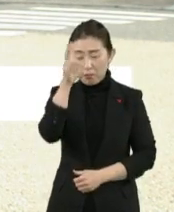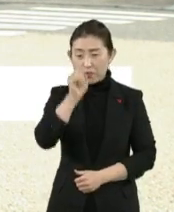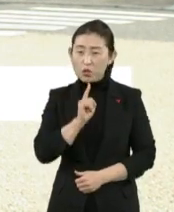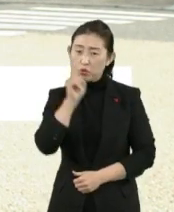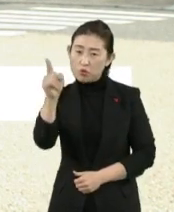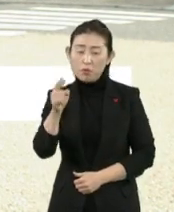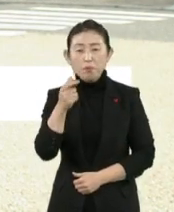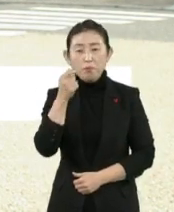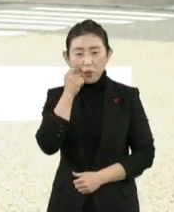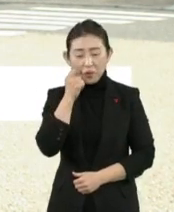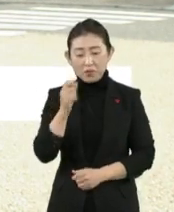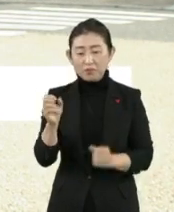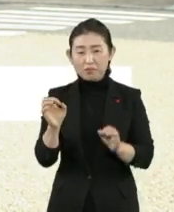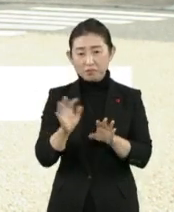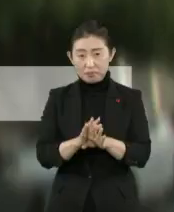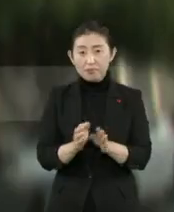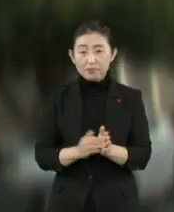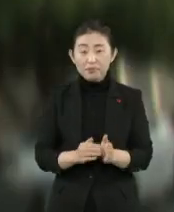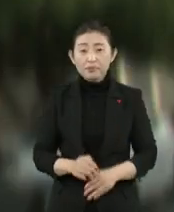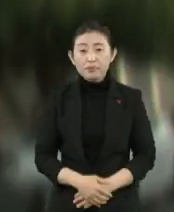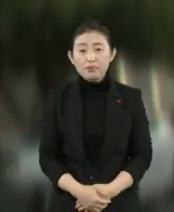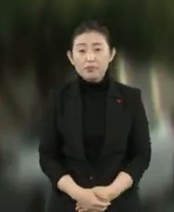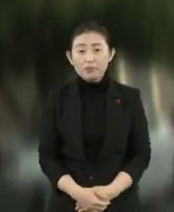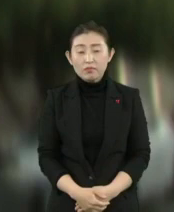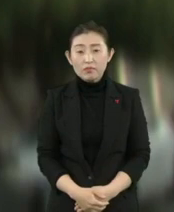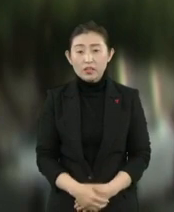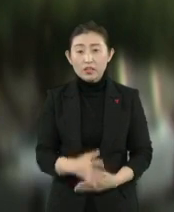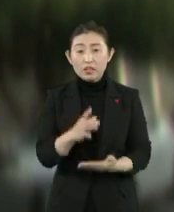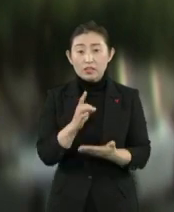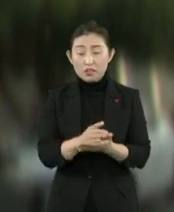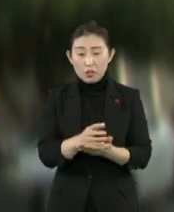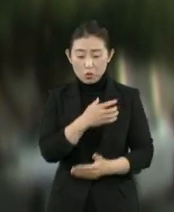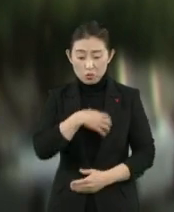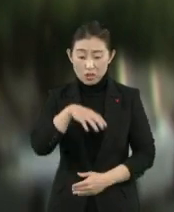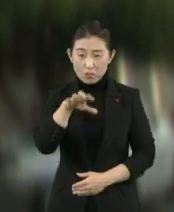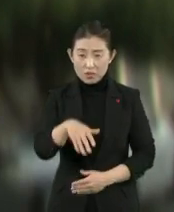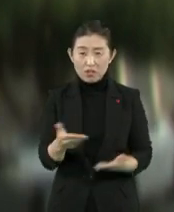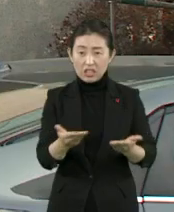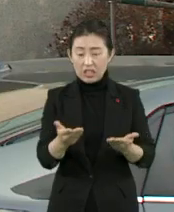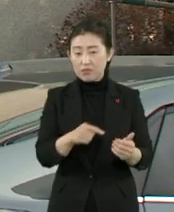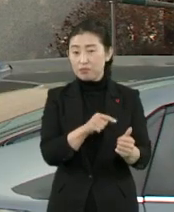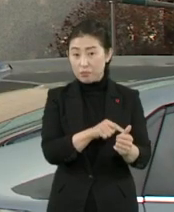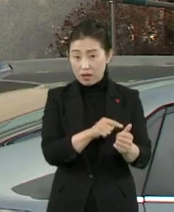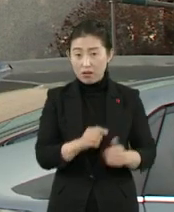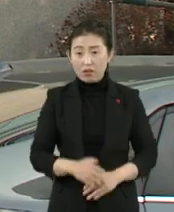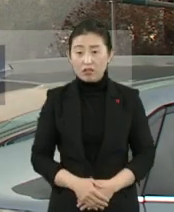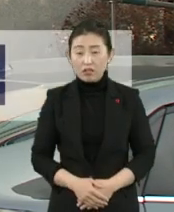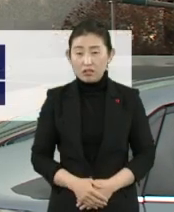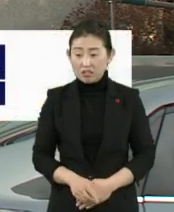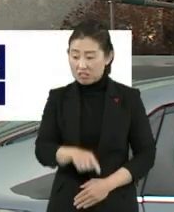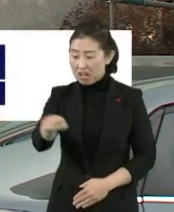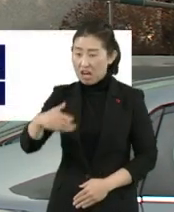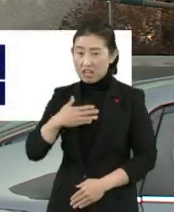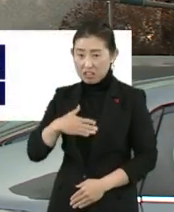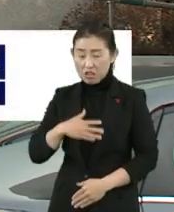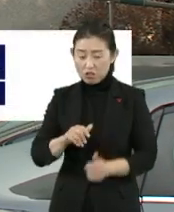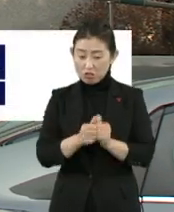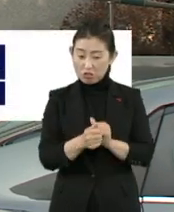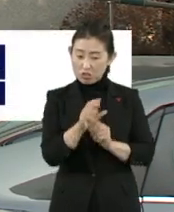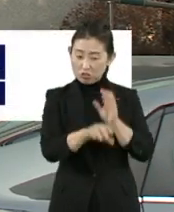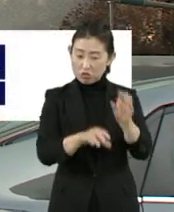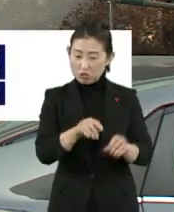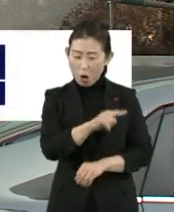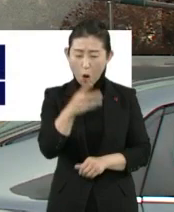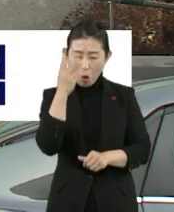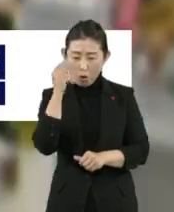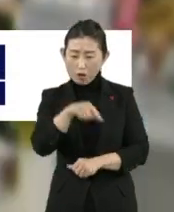의견으로 종결할 예정입니다. 천안의 한 주민센터에서 근무하던 A씨는 동료들에게 주식 투자의 귀재로